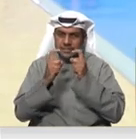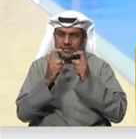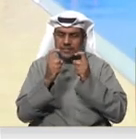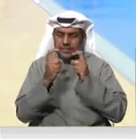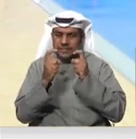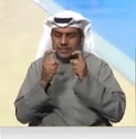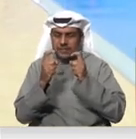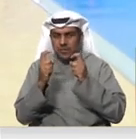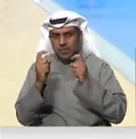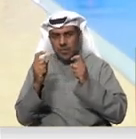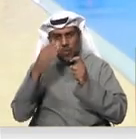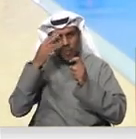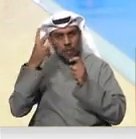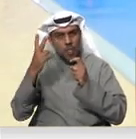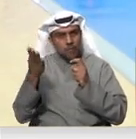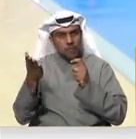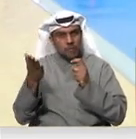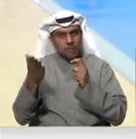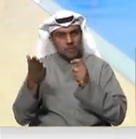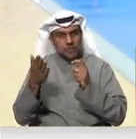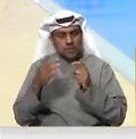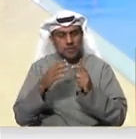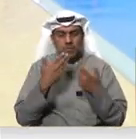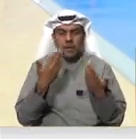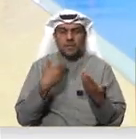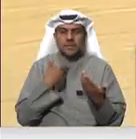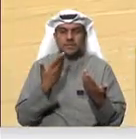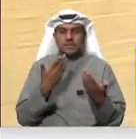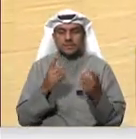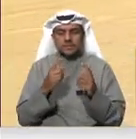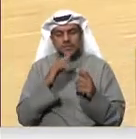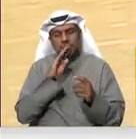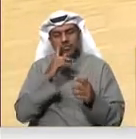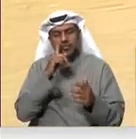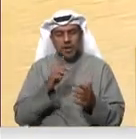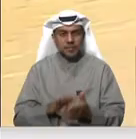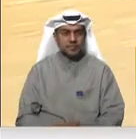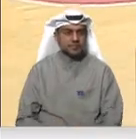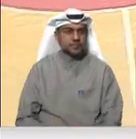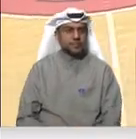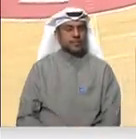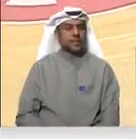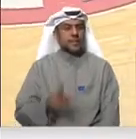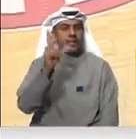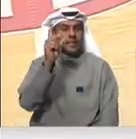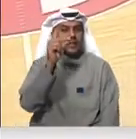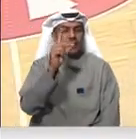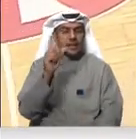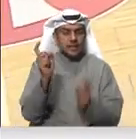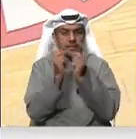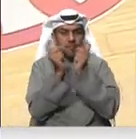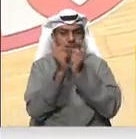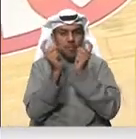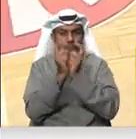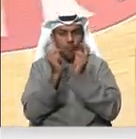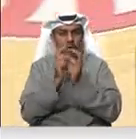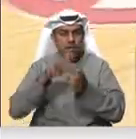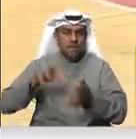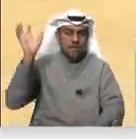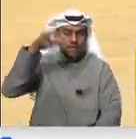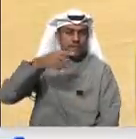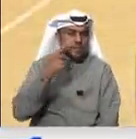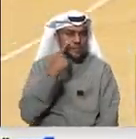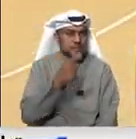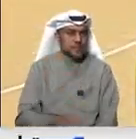وبينهم كلاعبين محليين الحمد لله الله يوفقنا باليا ان شاء الله اما في المواجهه الثانيه والتي كانت ما بين فريقي